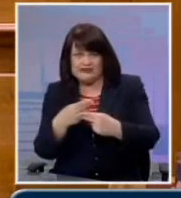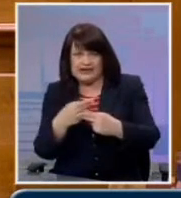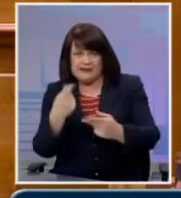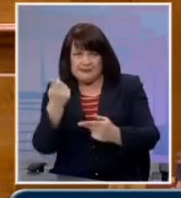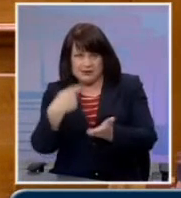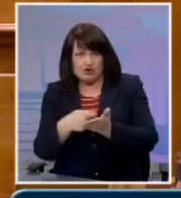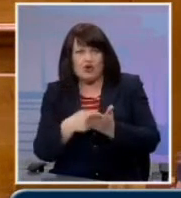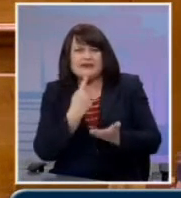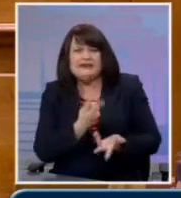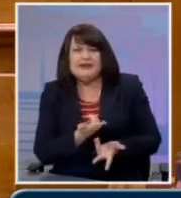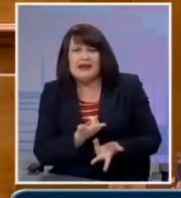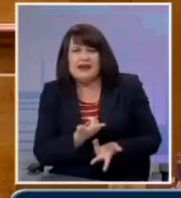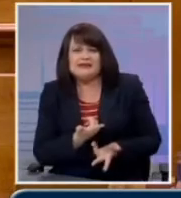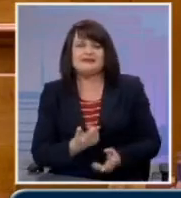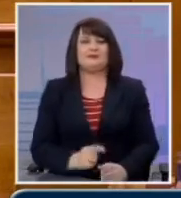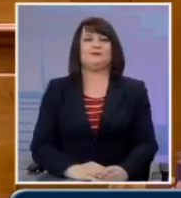Παρακαλώ.